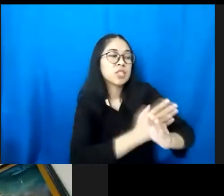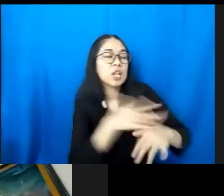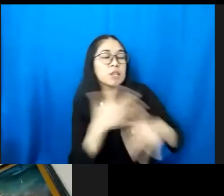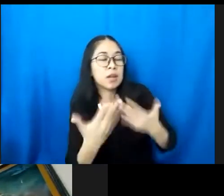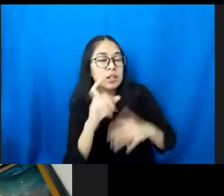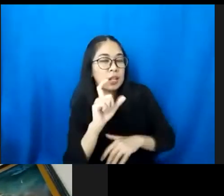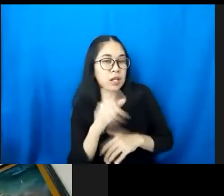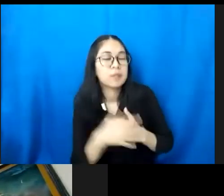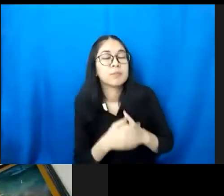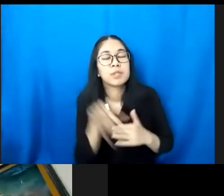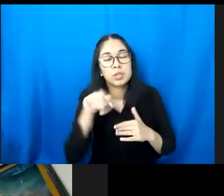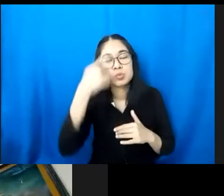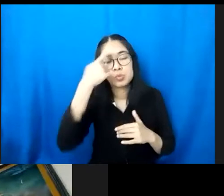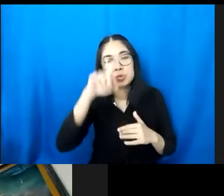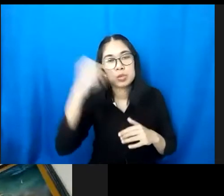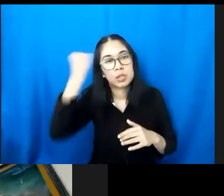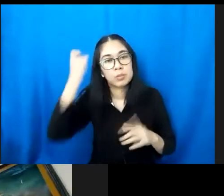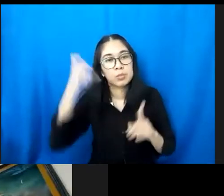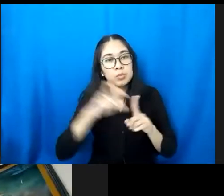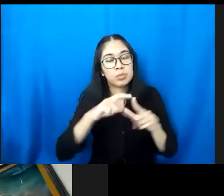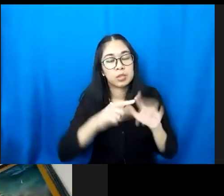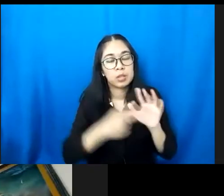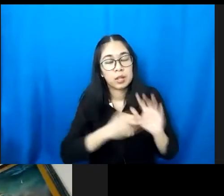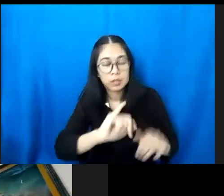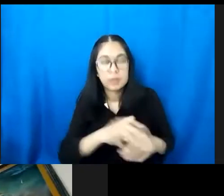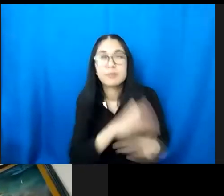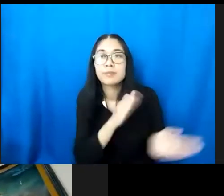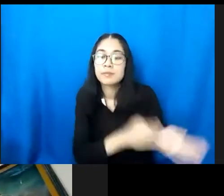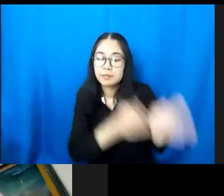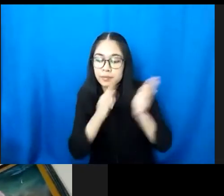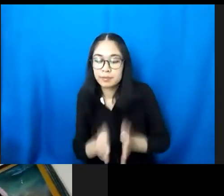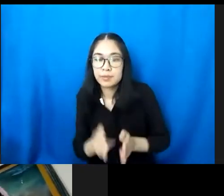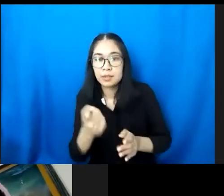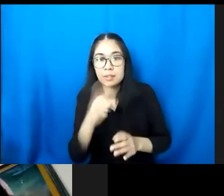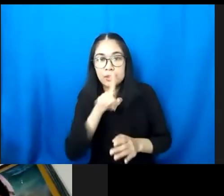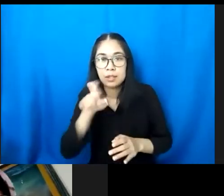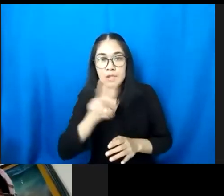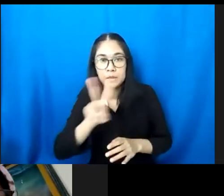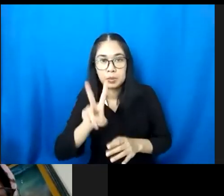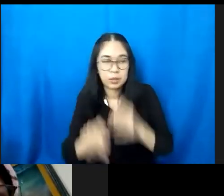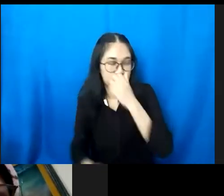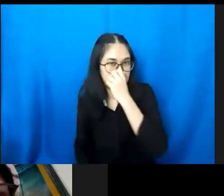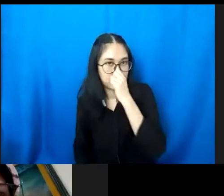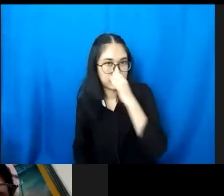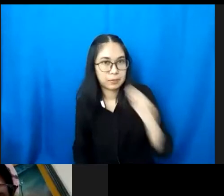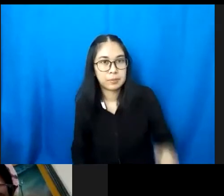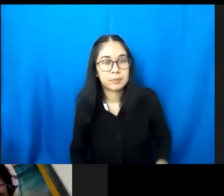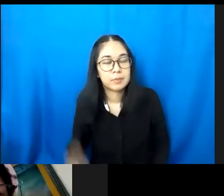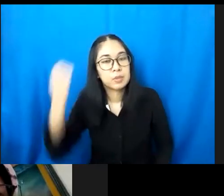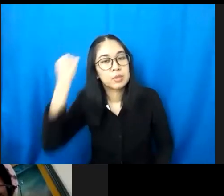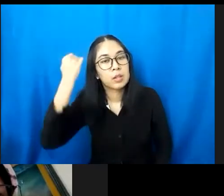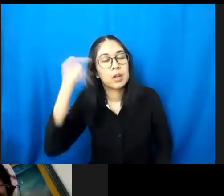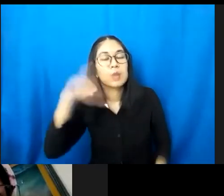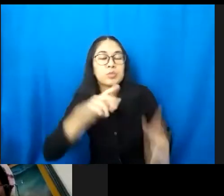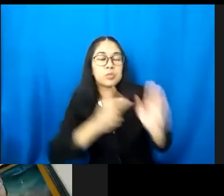pertama untuk Ibu Dani. Kemudian yang kedua, ini untuk adik Novan.